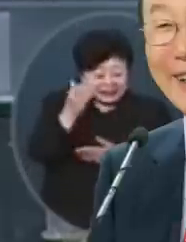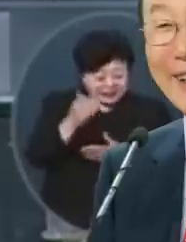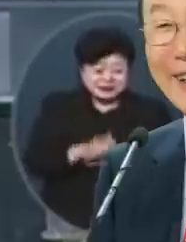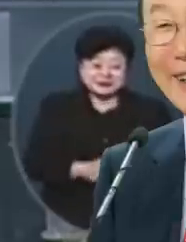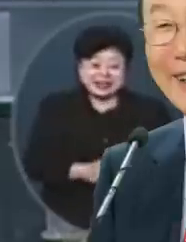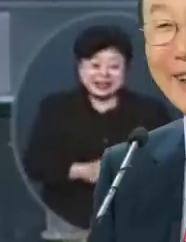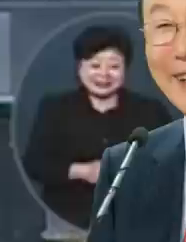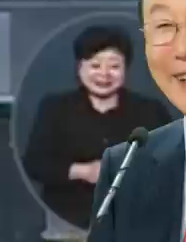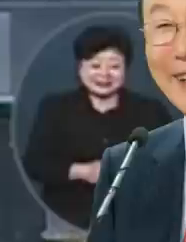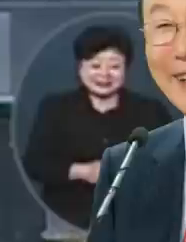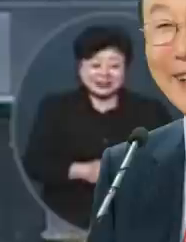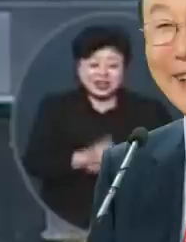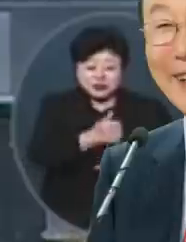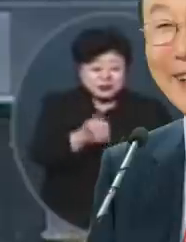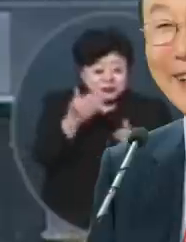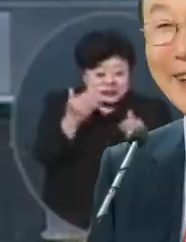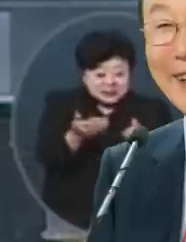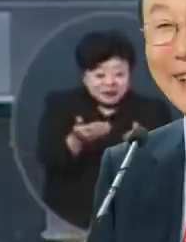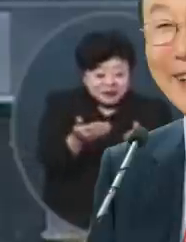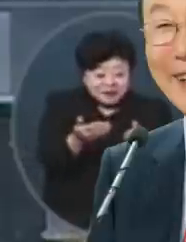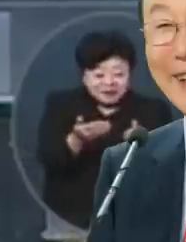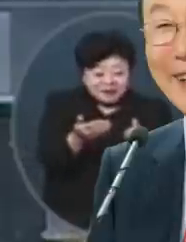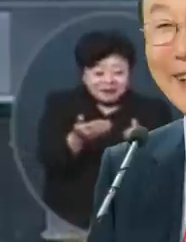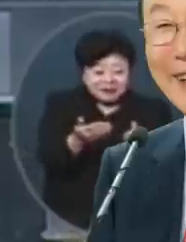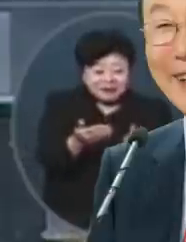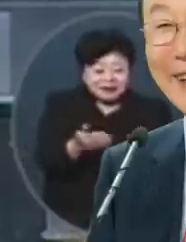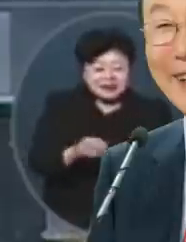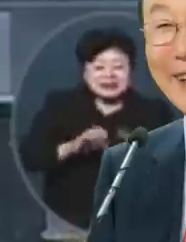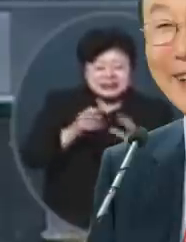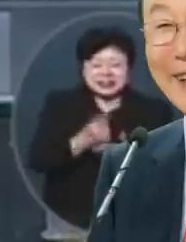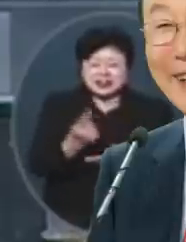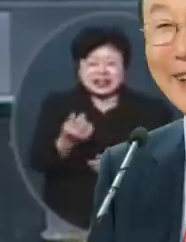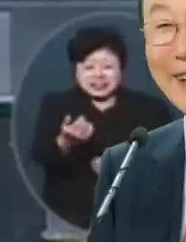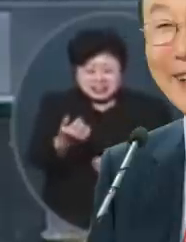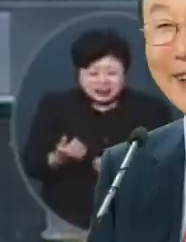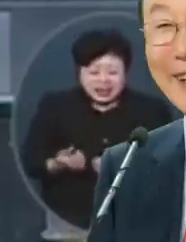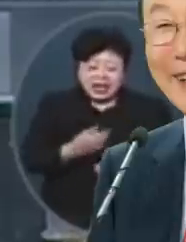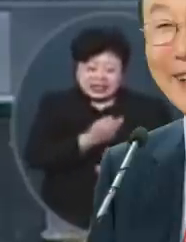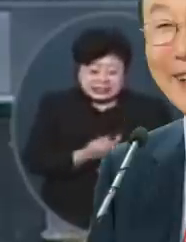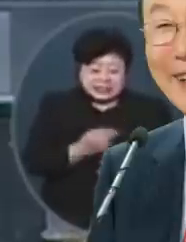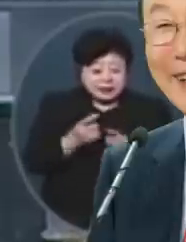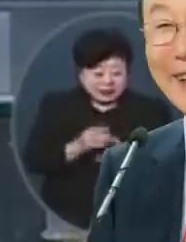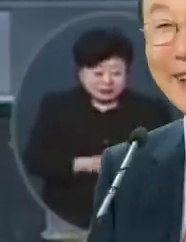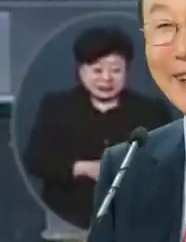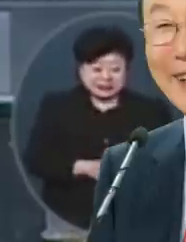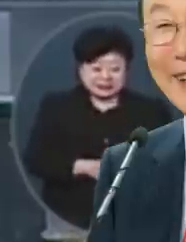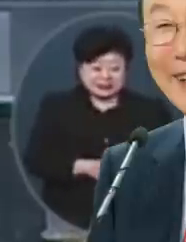네. 주님께서 이 세상을 떠나기 전에 제자들에게 말씀하기를,